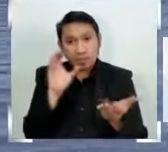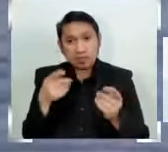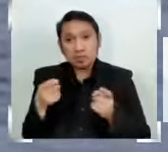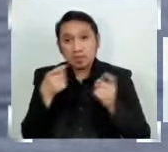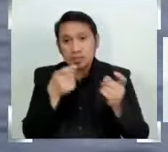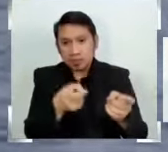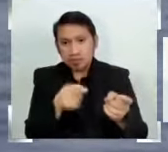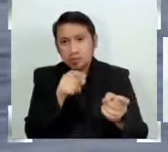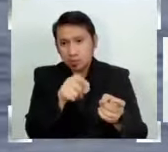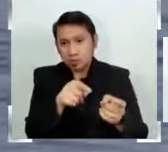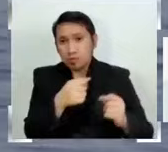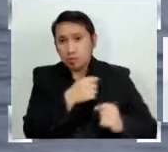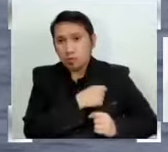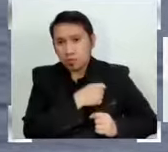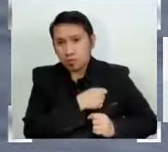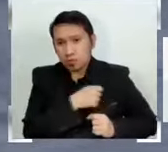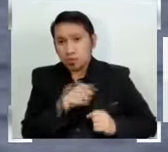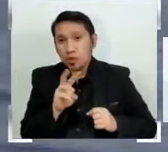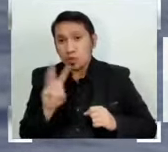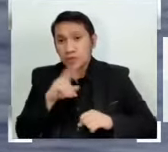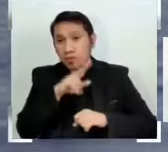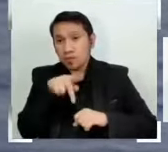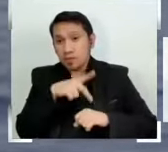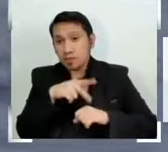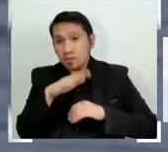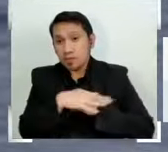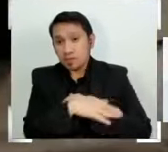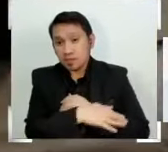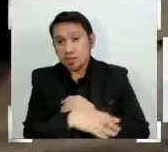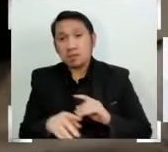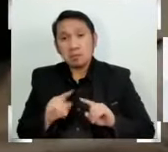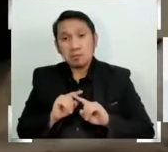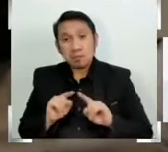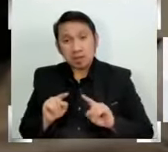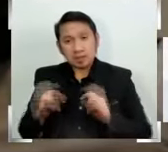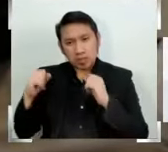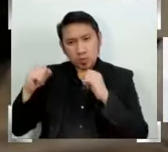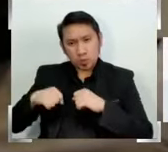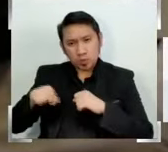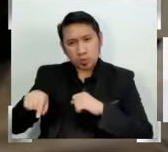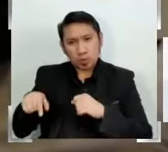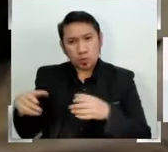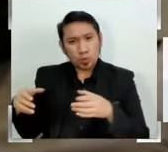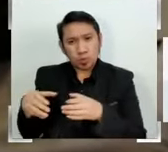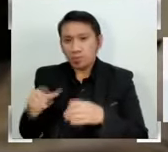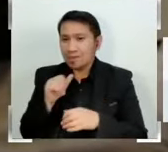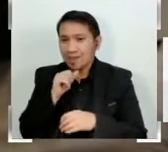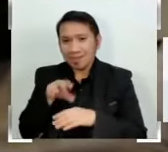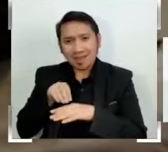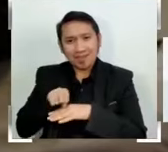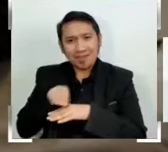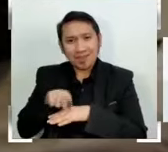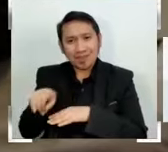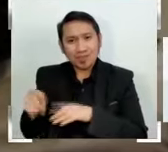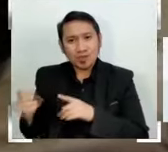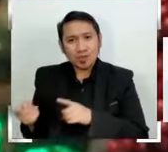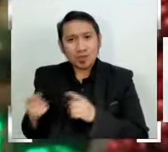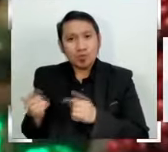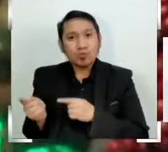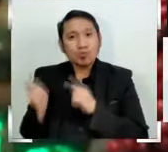Sea. Pero ayon sa National Security Council, napagkasundo nila ng grupo na hindi advisable na dumaan ang convoy sa mismong